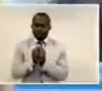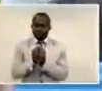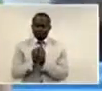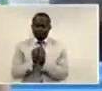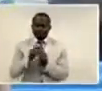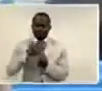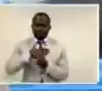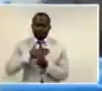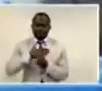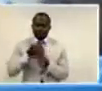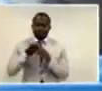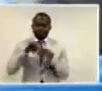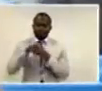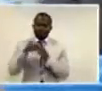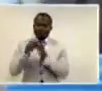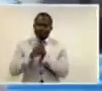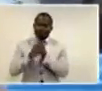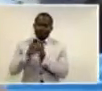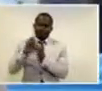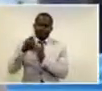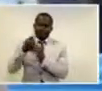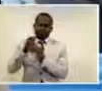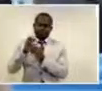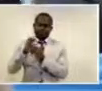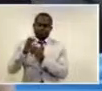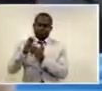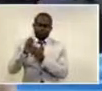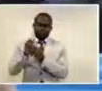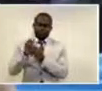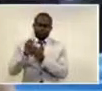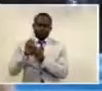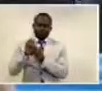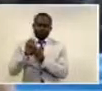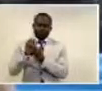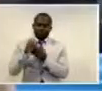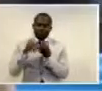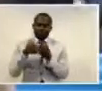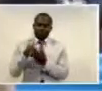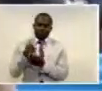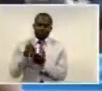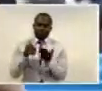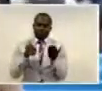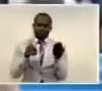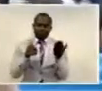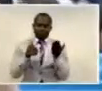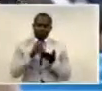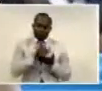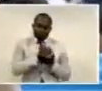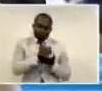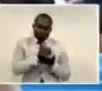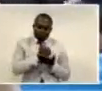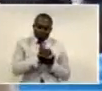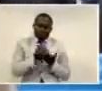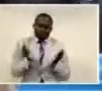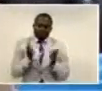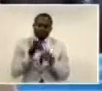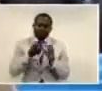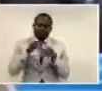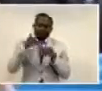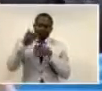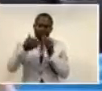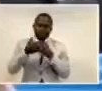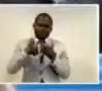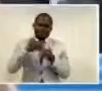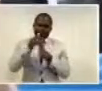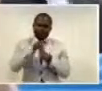nge duturutse hariya ku murenge wa Rugerero mwadukumbuje kugira ngo twizigame ariko twaje guhura